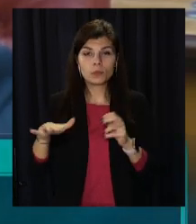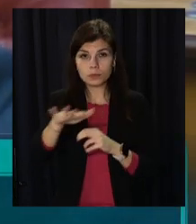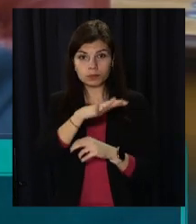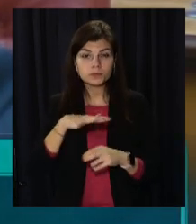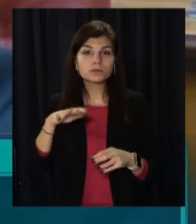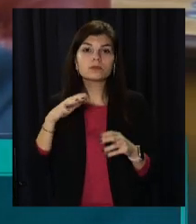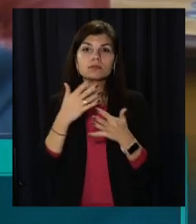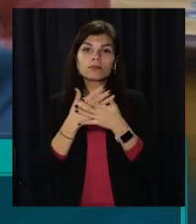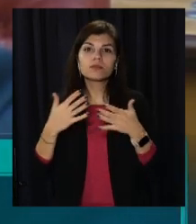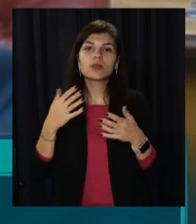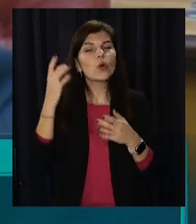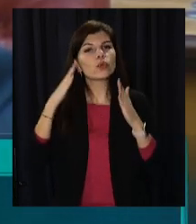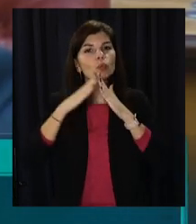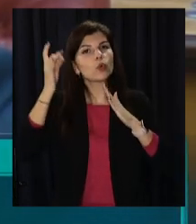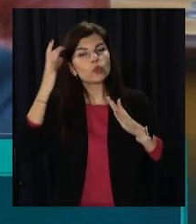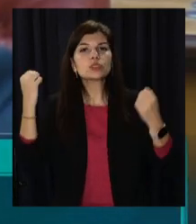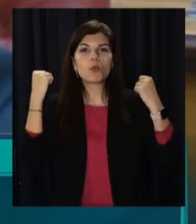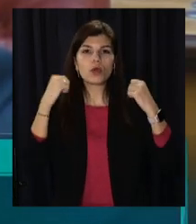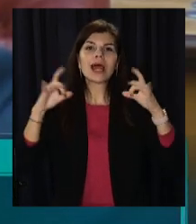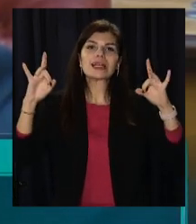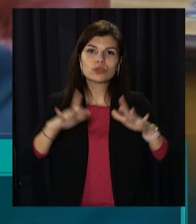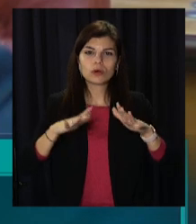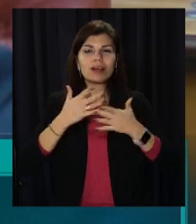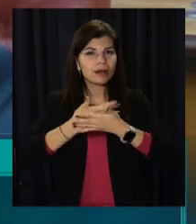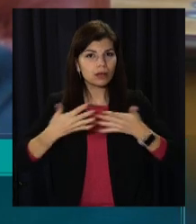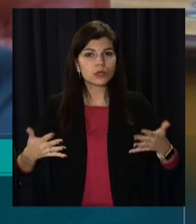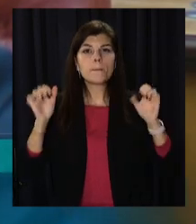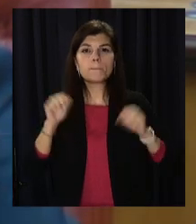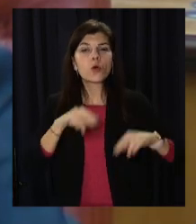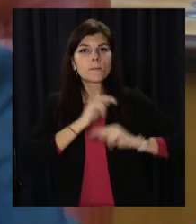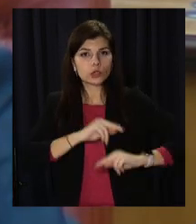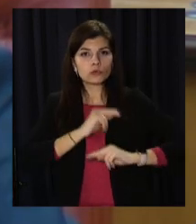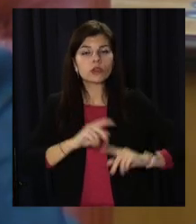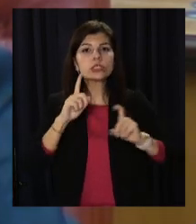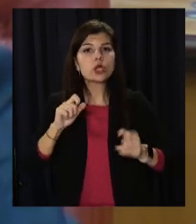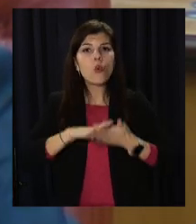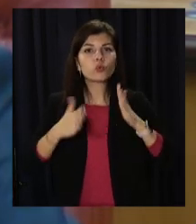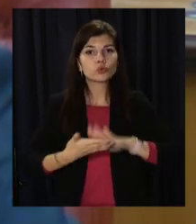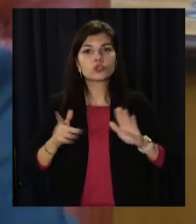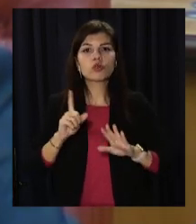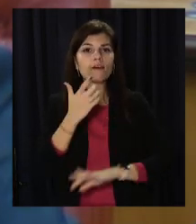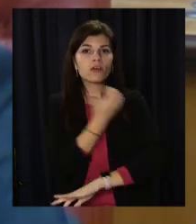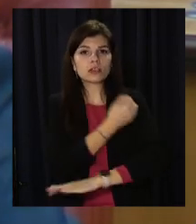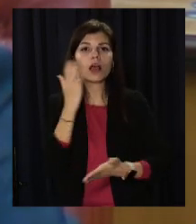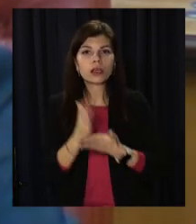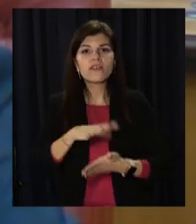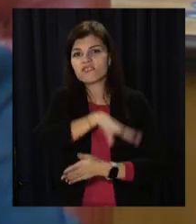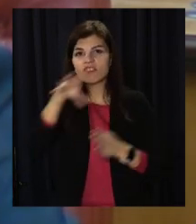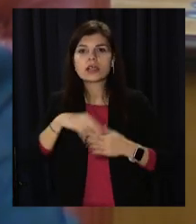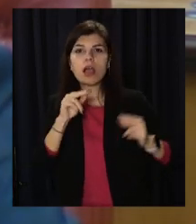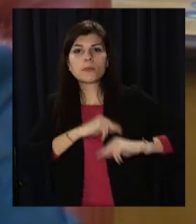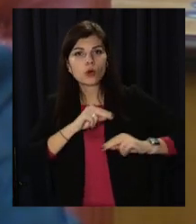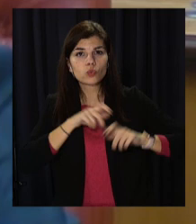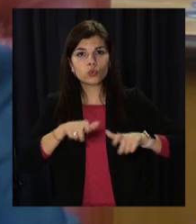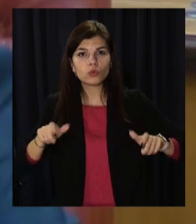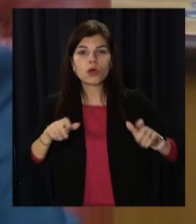громадські заклади, заклади культури, спортзали, ресторани тощо можуть працювати за умови вакцинації всього персоналу